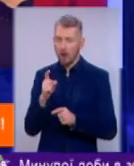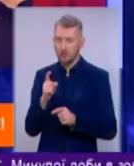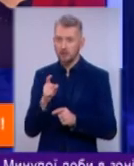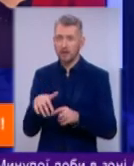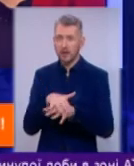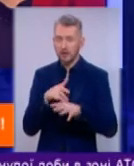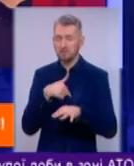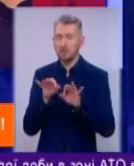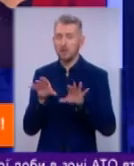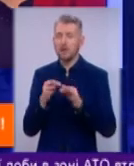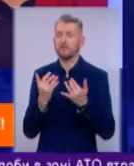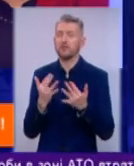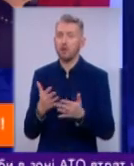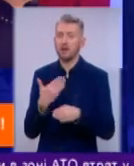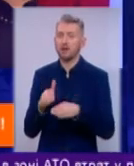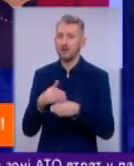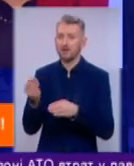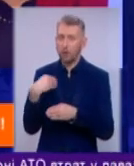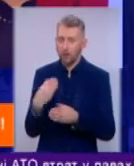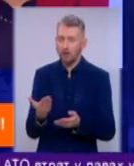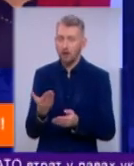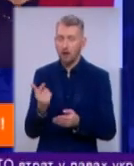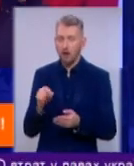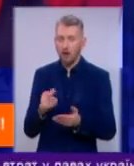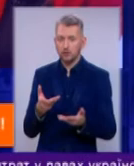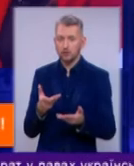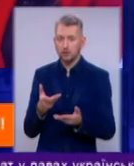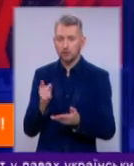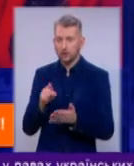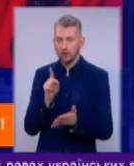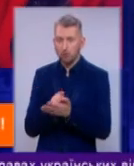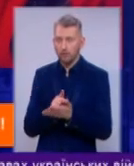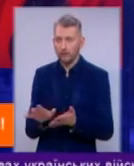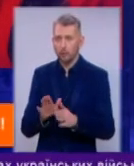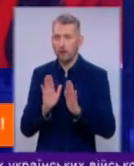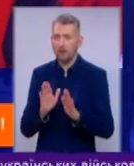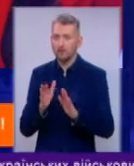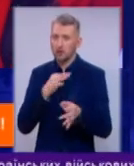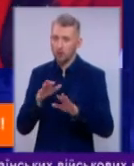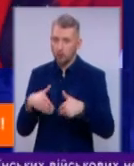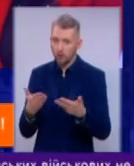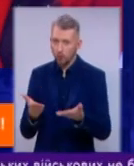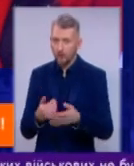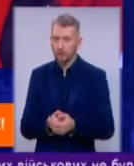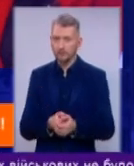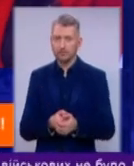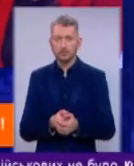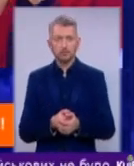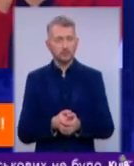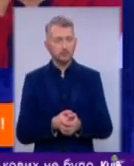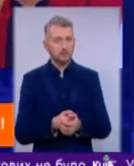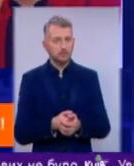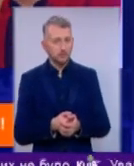пояснюємо вимогами кредиторів, а тут вони не обов'язкові, а тільки рекомендовані. Олег